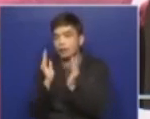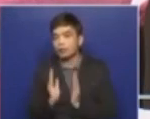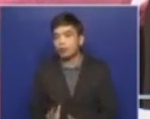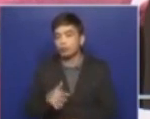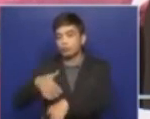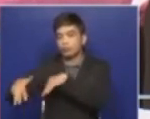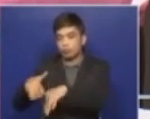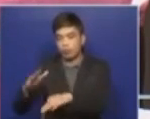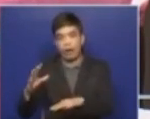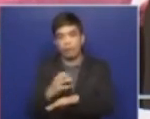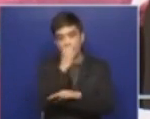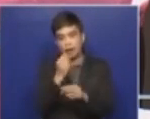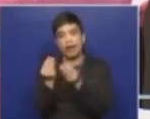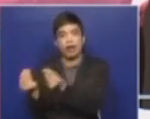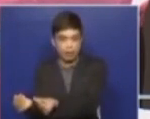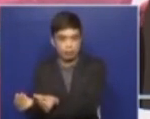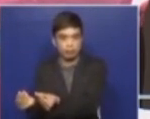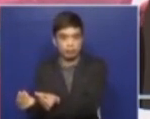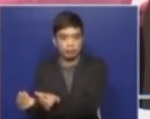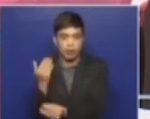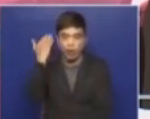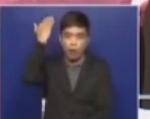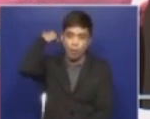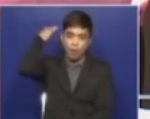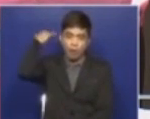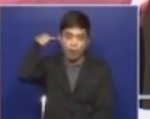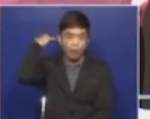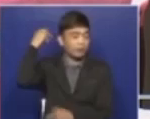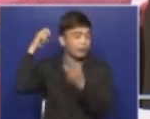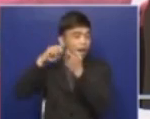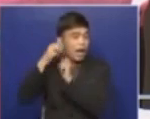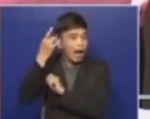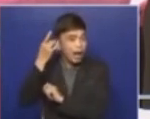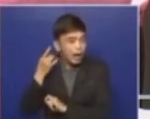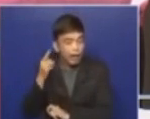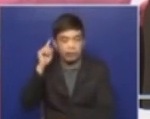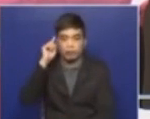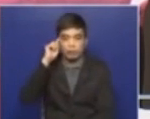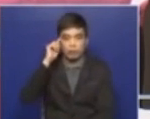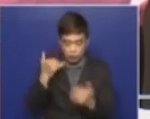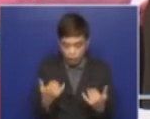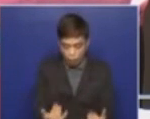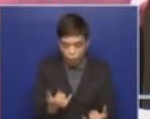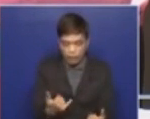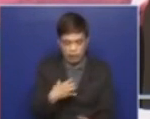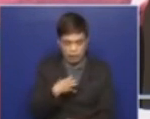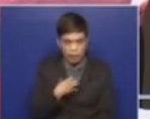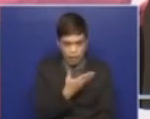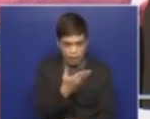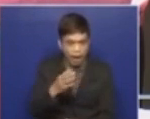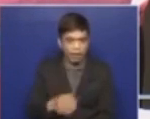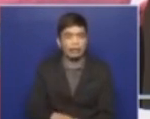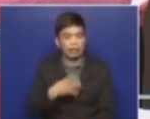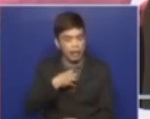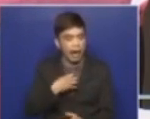มาชิกวุฒิสภาที่ผ่านมาไม่ว่าท่านจะผ่านอะไรมาบ้างแต่วันนี้ที่ฉันหวังเป็นอย่างยิ่งยวดว่าท่านจะร่ว